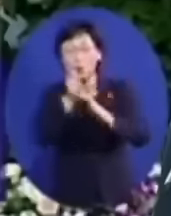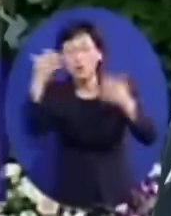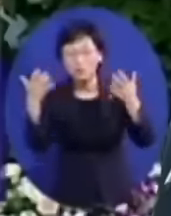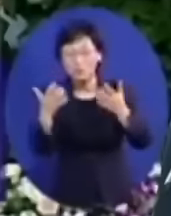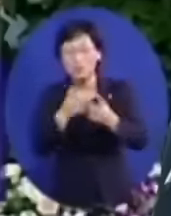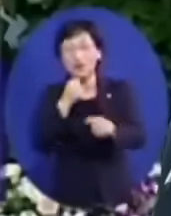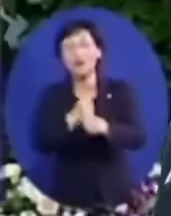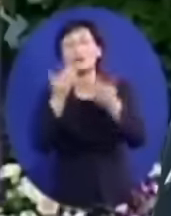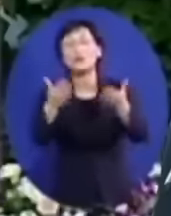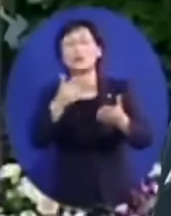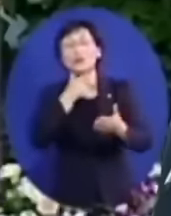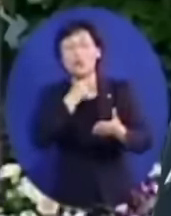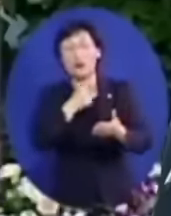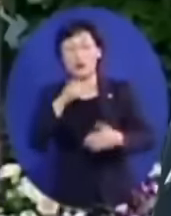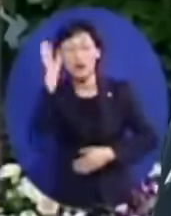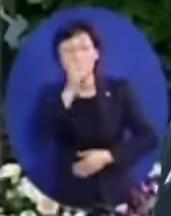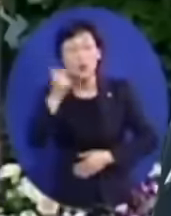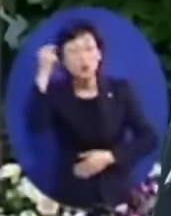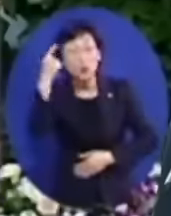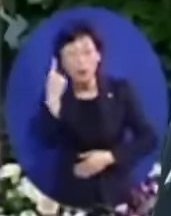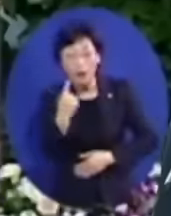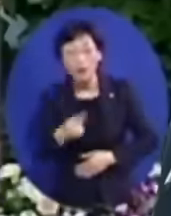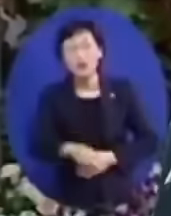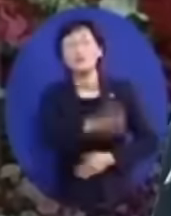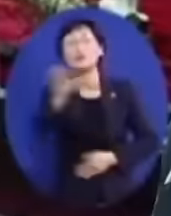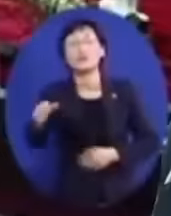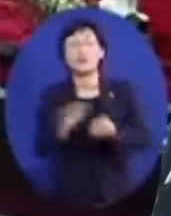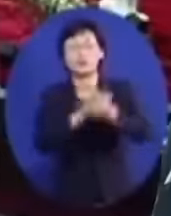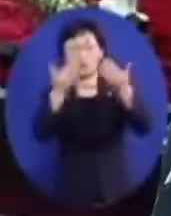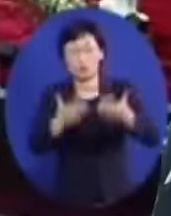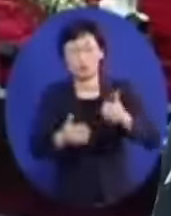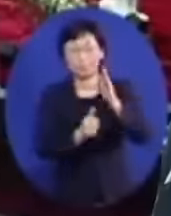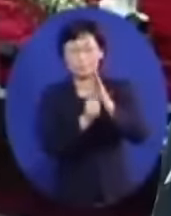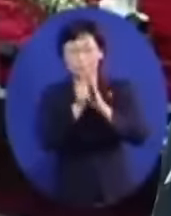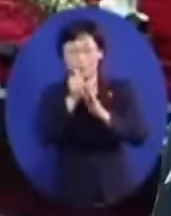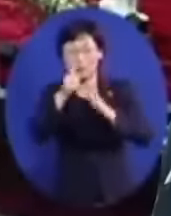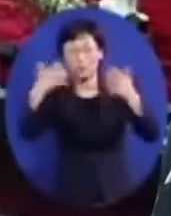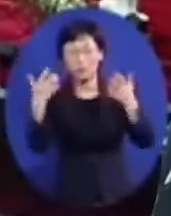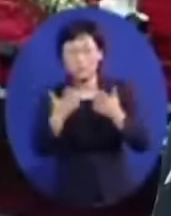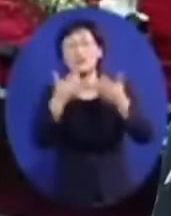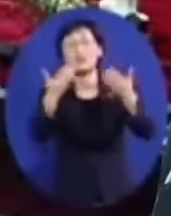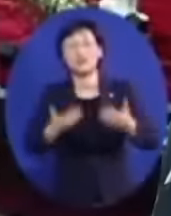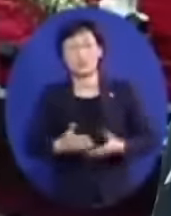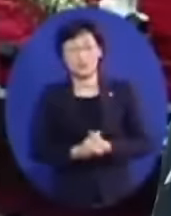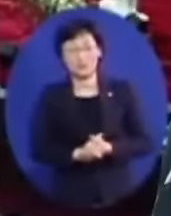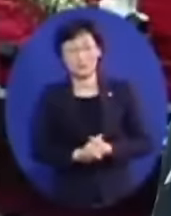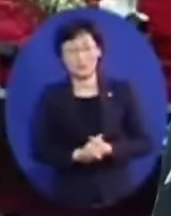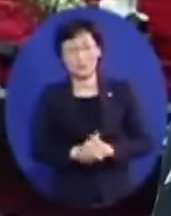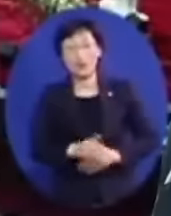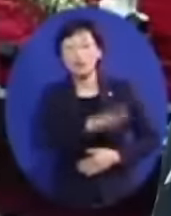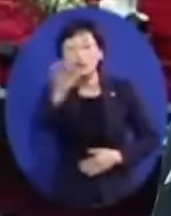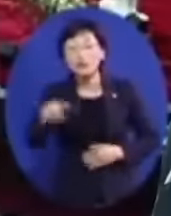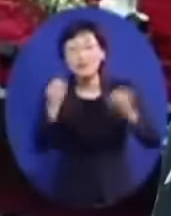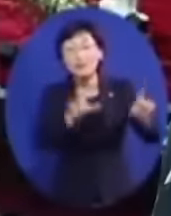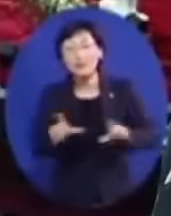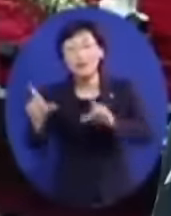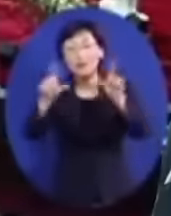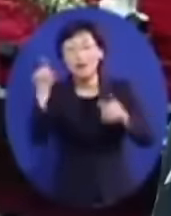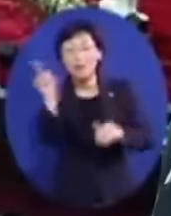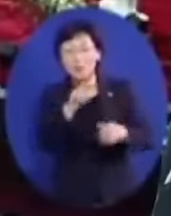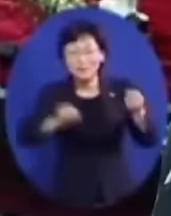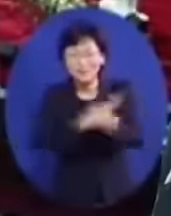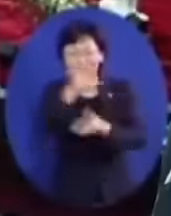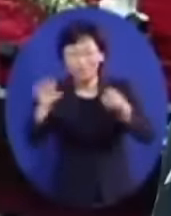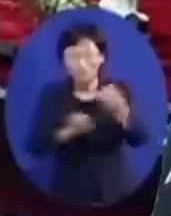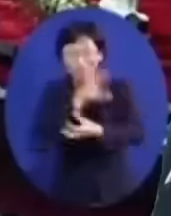원하노라. 성령은 오셔서 우리에게 위로하여 소망이 넘치게 만들어주는 것입니다. 우리의 삶에 아무리 큰 환난과